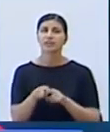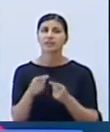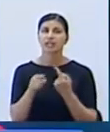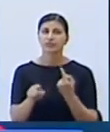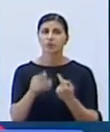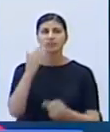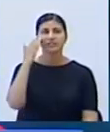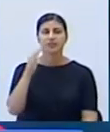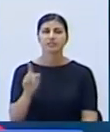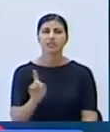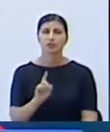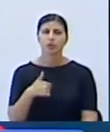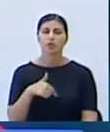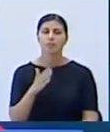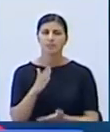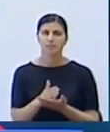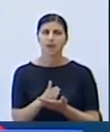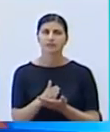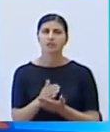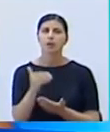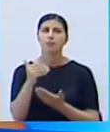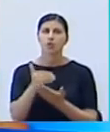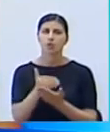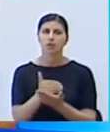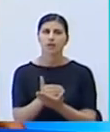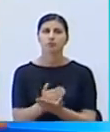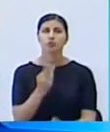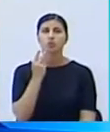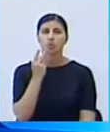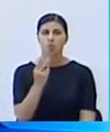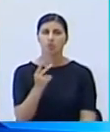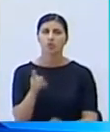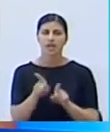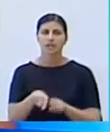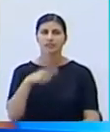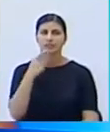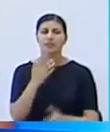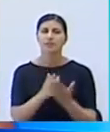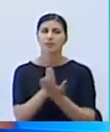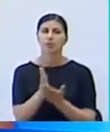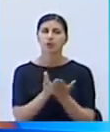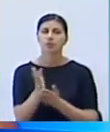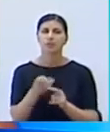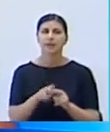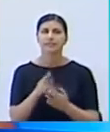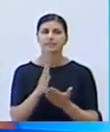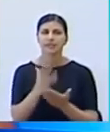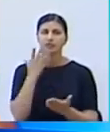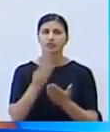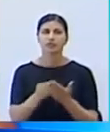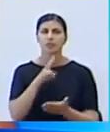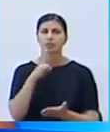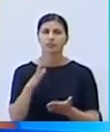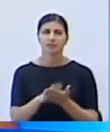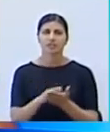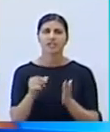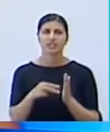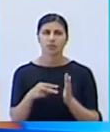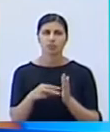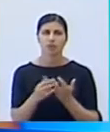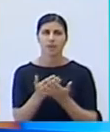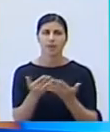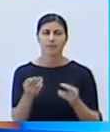სხვებისაგან, რომ გვაქვს პროგრამის ორი, ასე ვთქვათ, მიმართულება, ეს არის ჩვენი მუდმივი ღირებულებები,